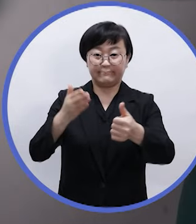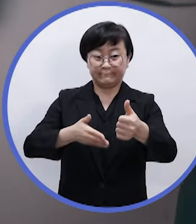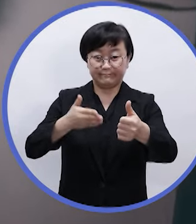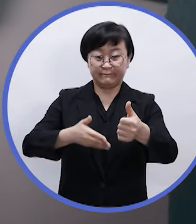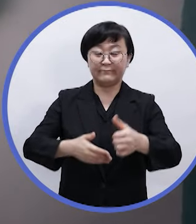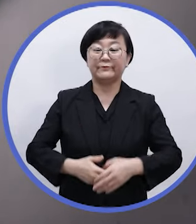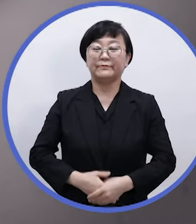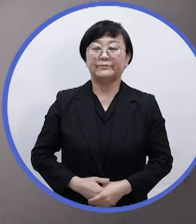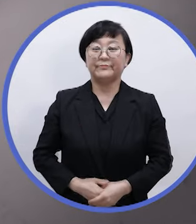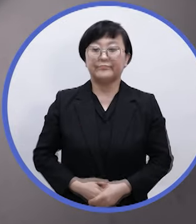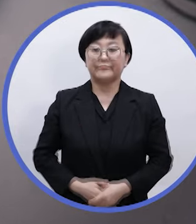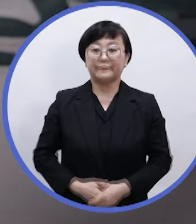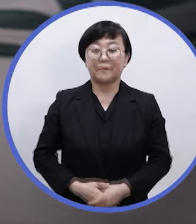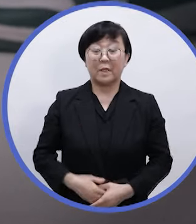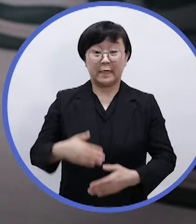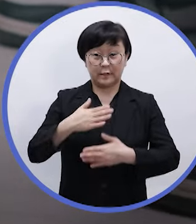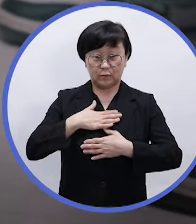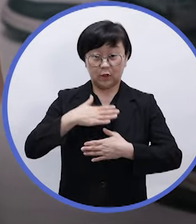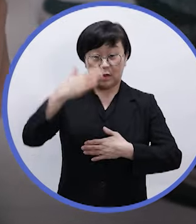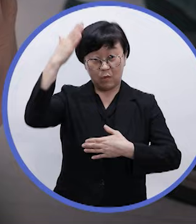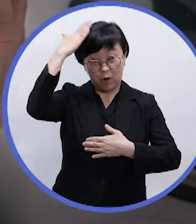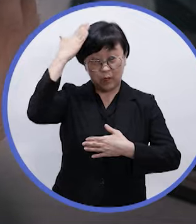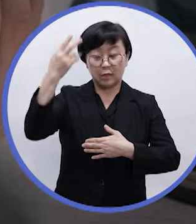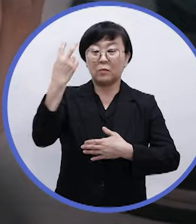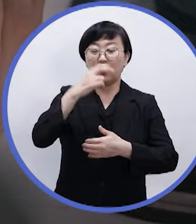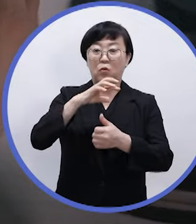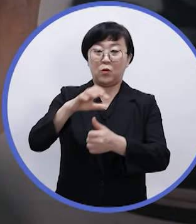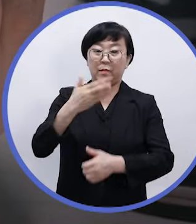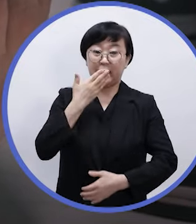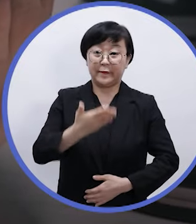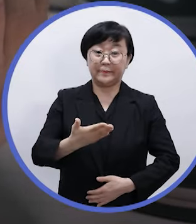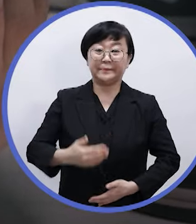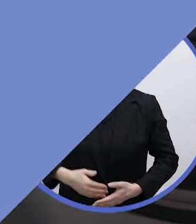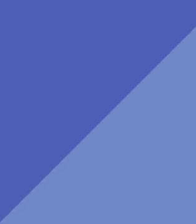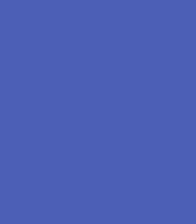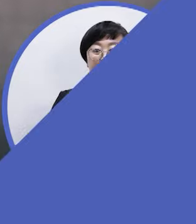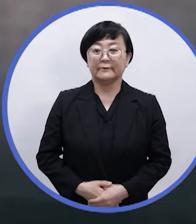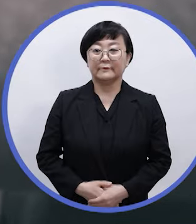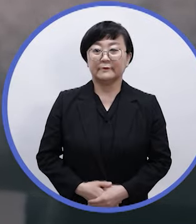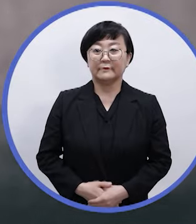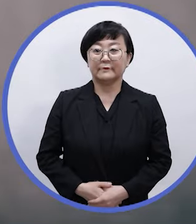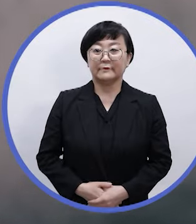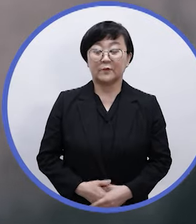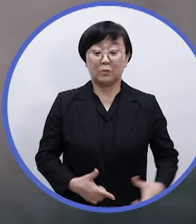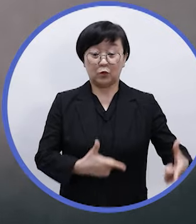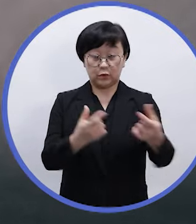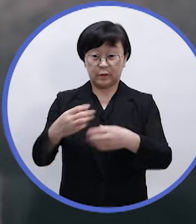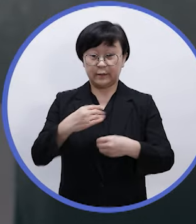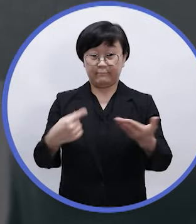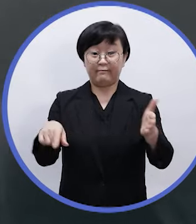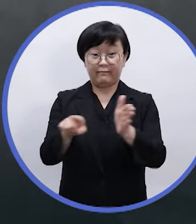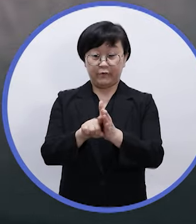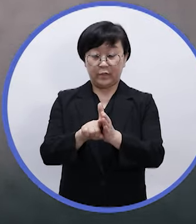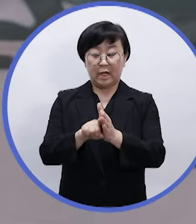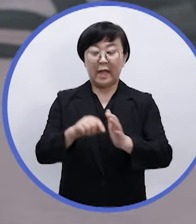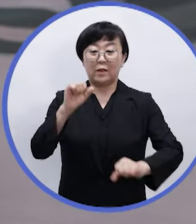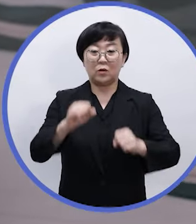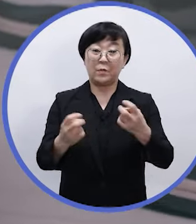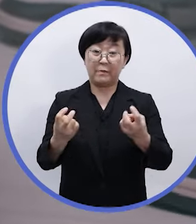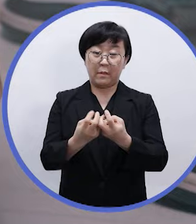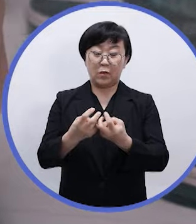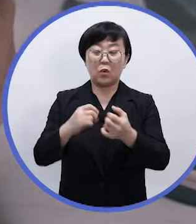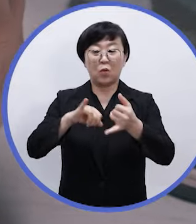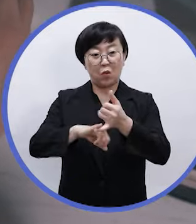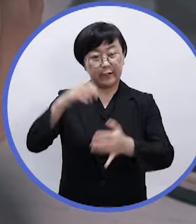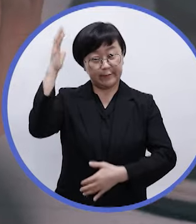자세를 취해 주세요 가슴과 머리를 보호할 수 있습니다 모두의 안전을 위한 행동 요령